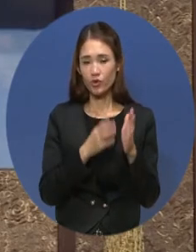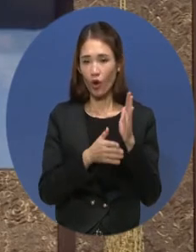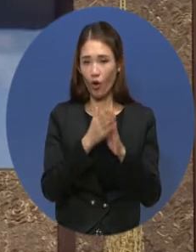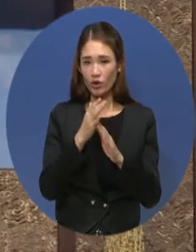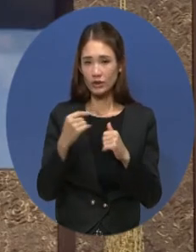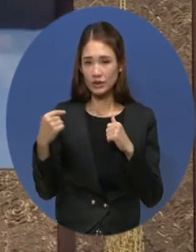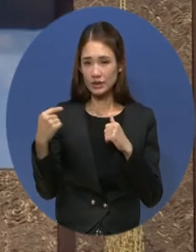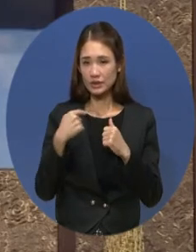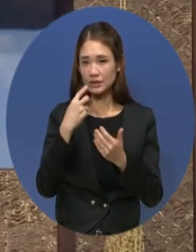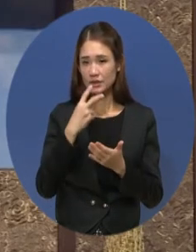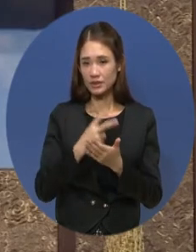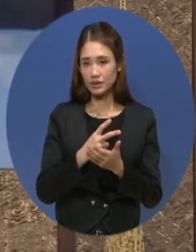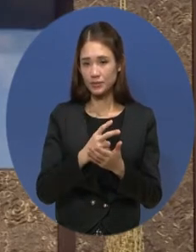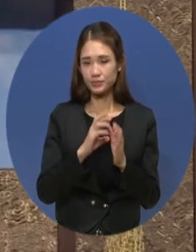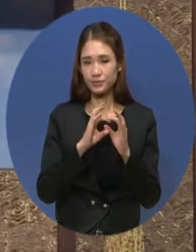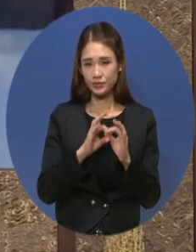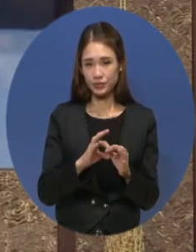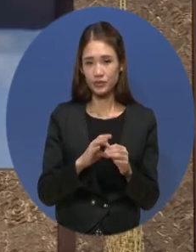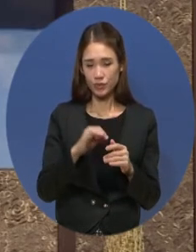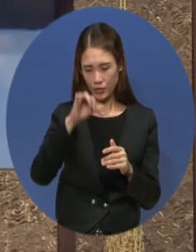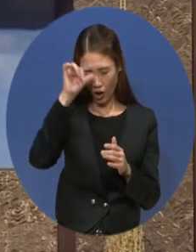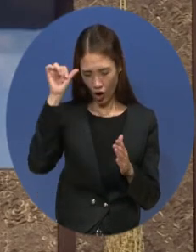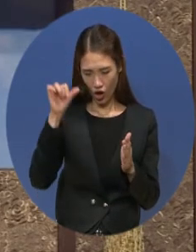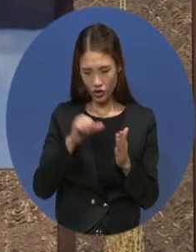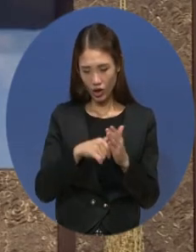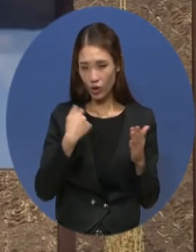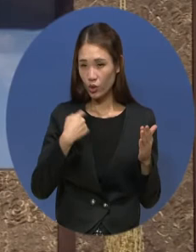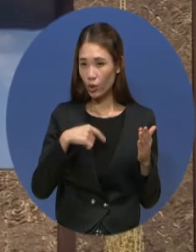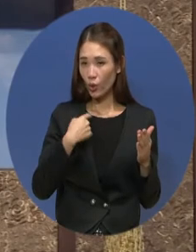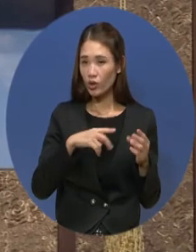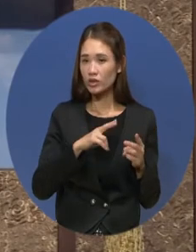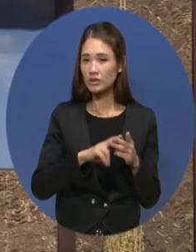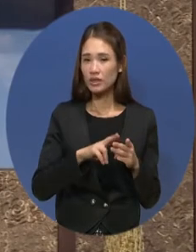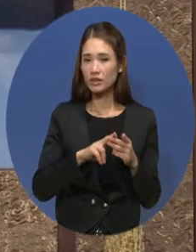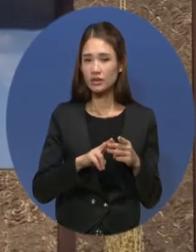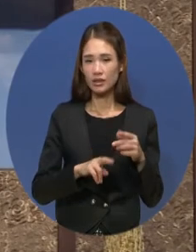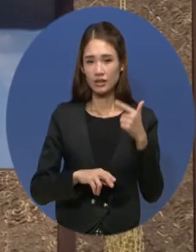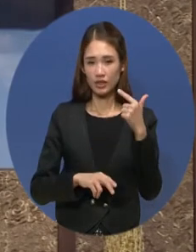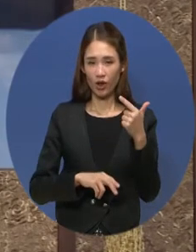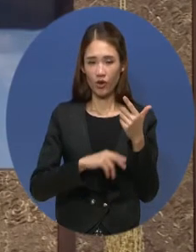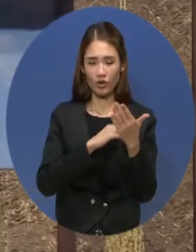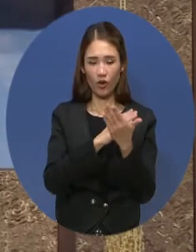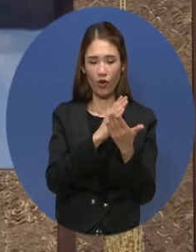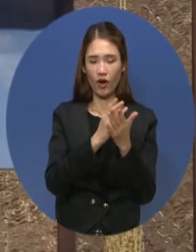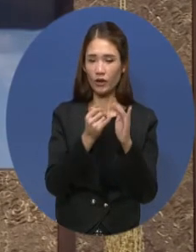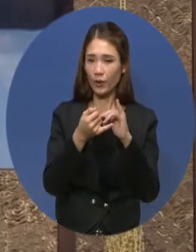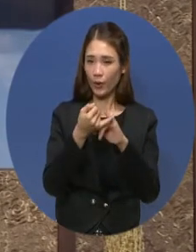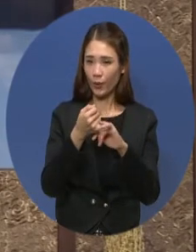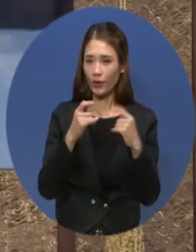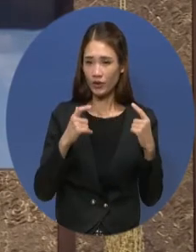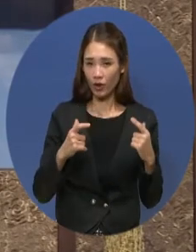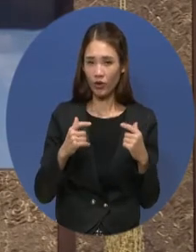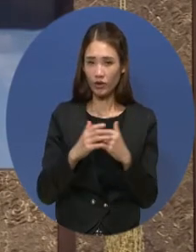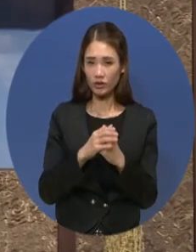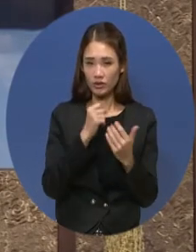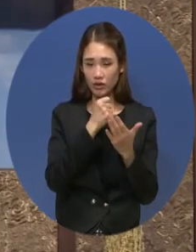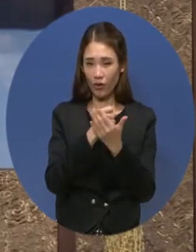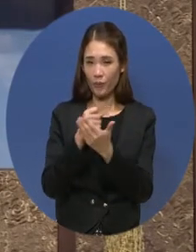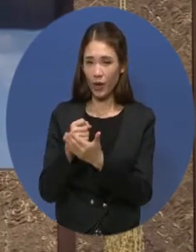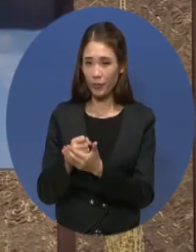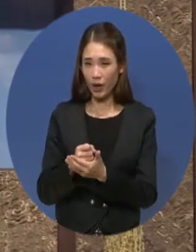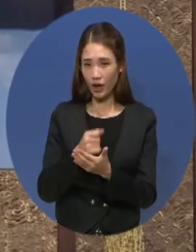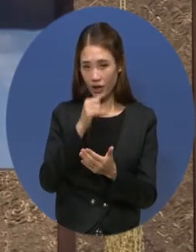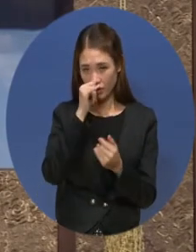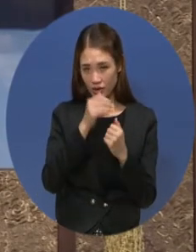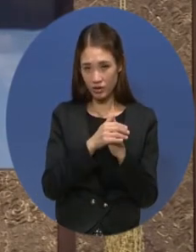지침에 의해서 예 평생 교육 센터 는 6가지 필수 영역과 선택 영역이 정해져 있습니다 영역이 정해져 있는데 그